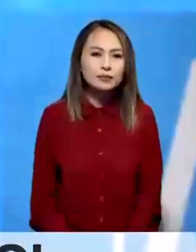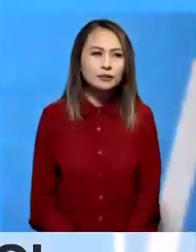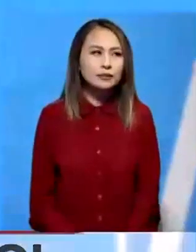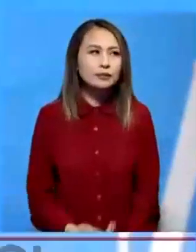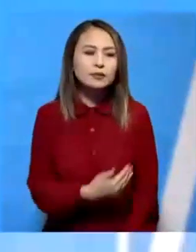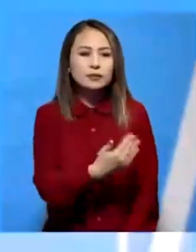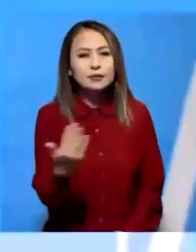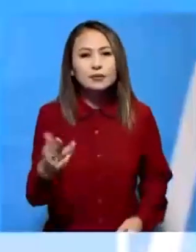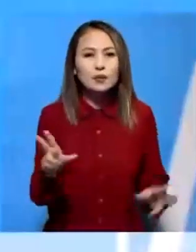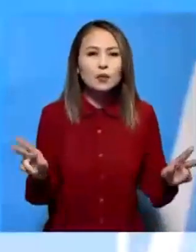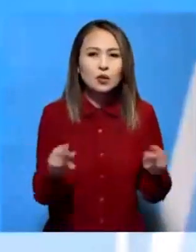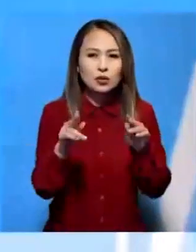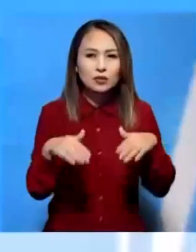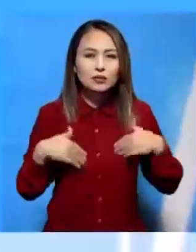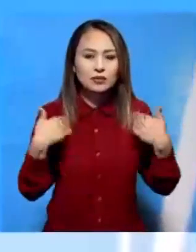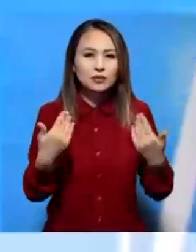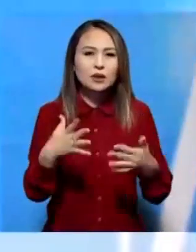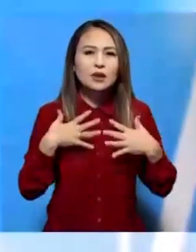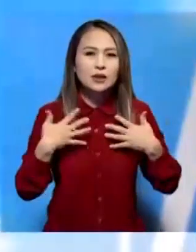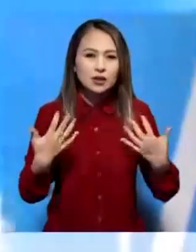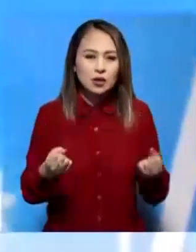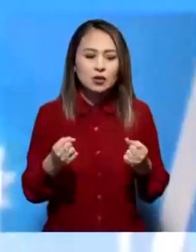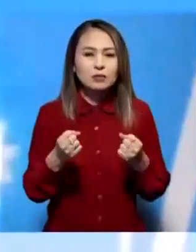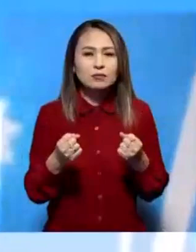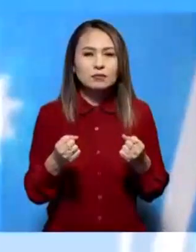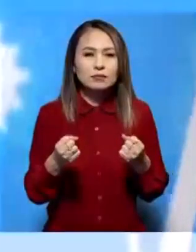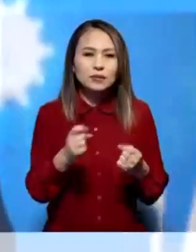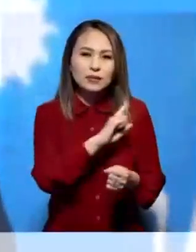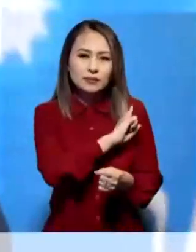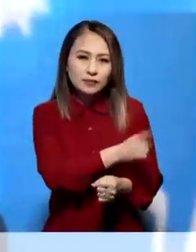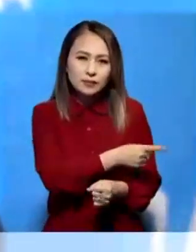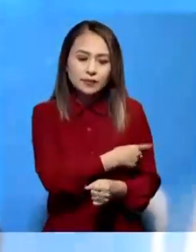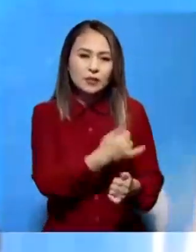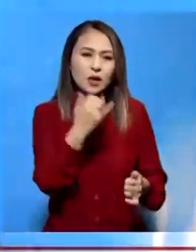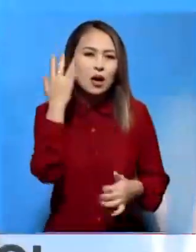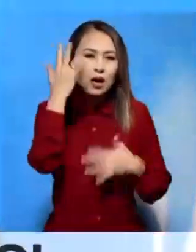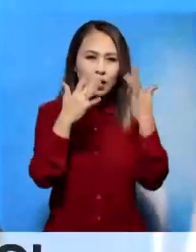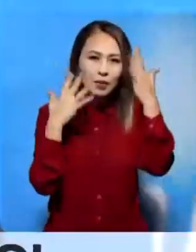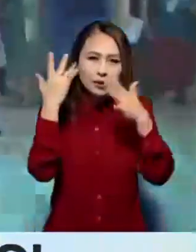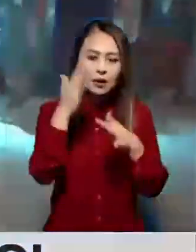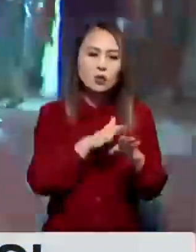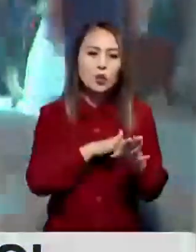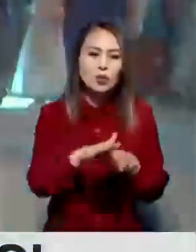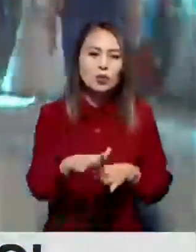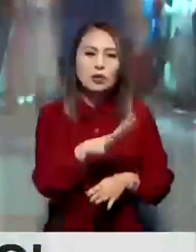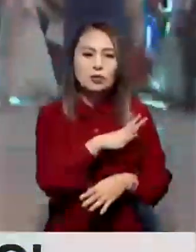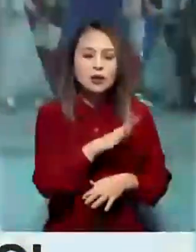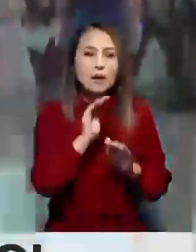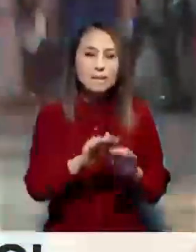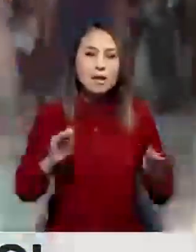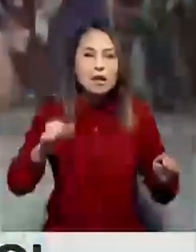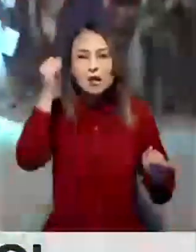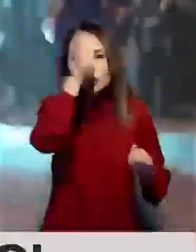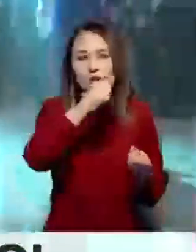тілеймін. Аманшылық, денсаулықтарыңыз мықты болсын. Ал енді армандарыңыз орындалсын. Балалар